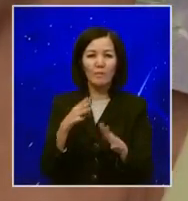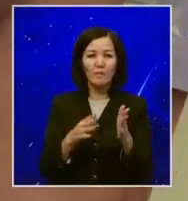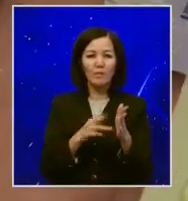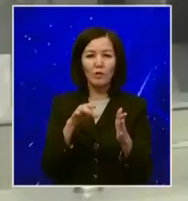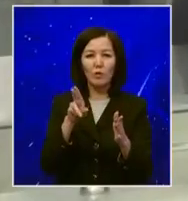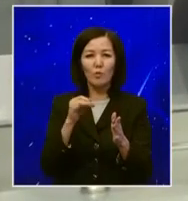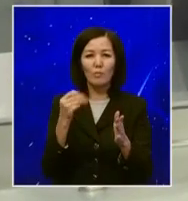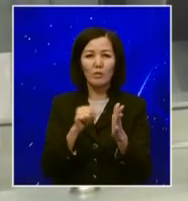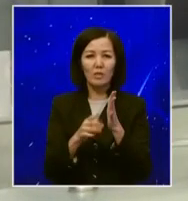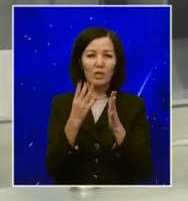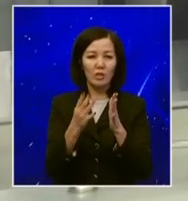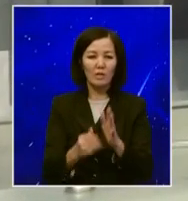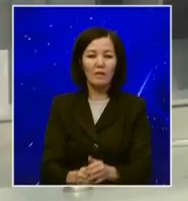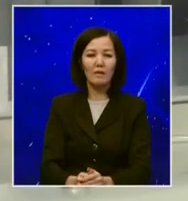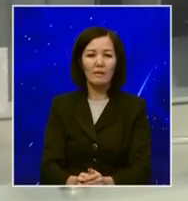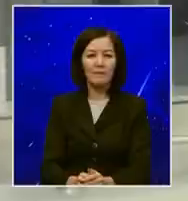58/64.